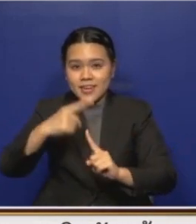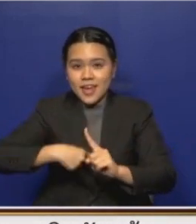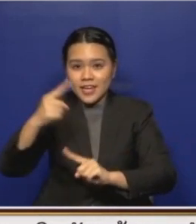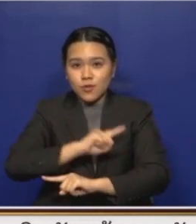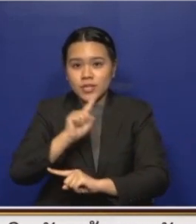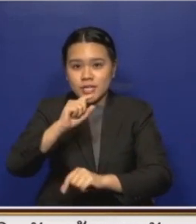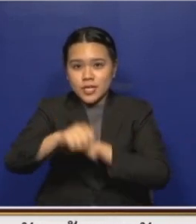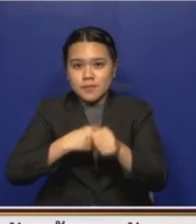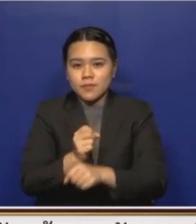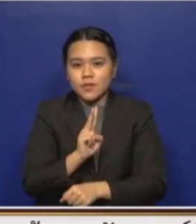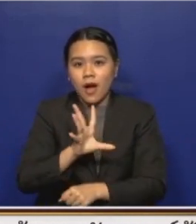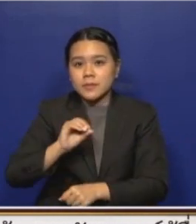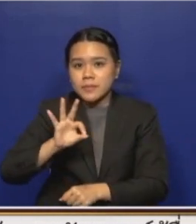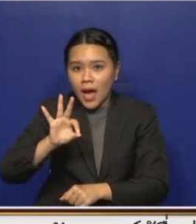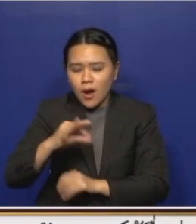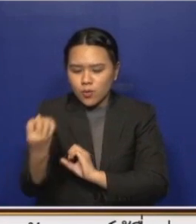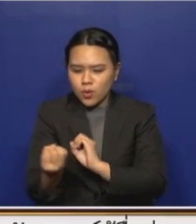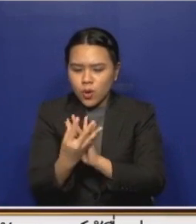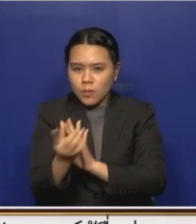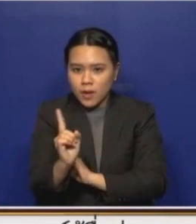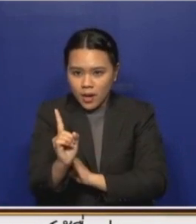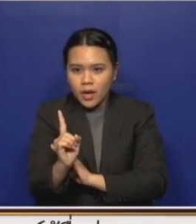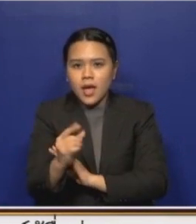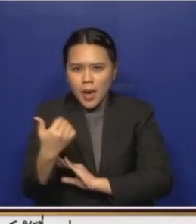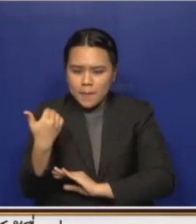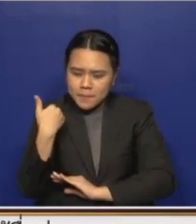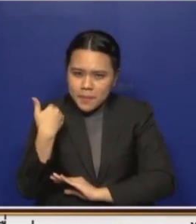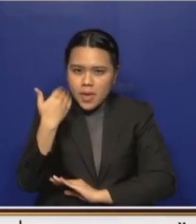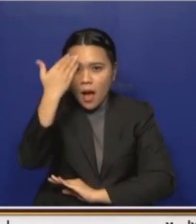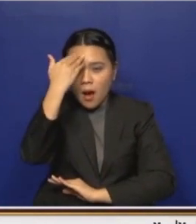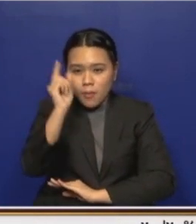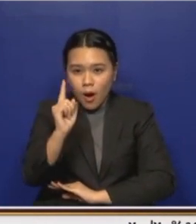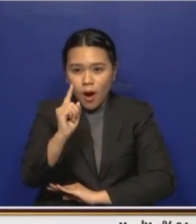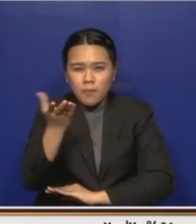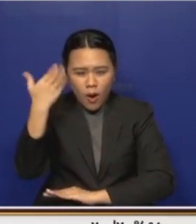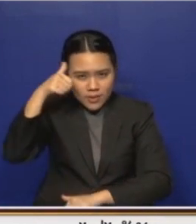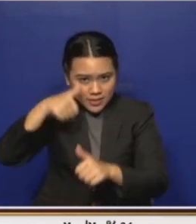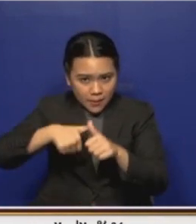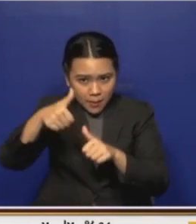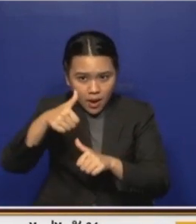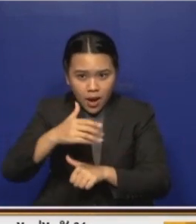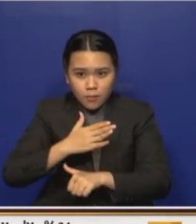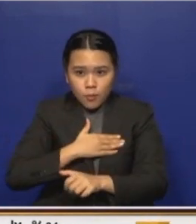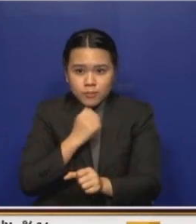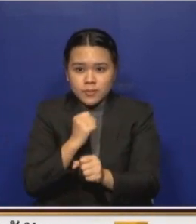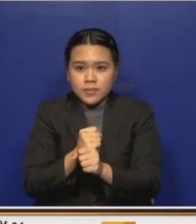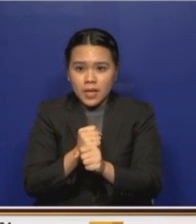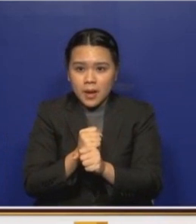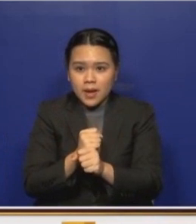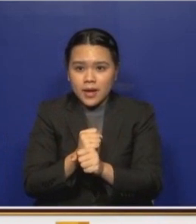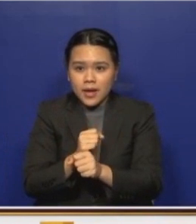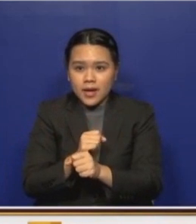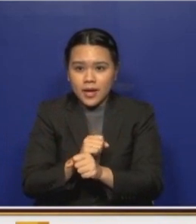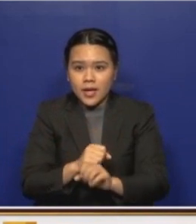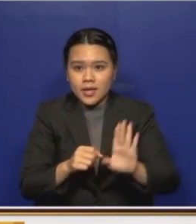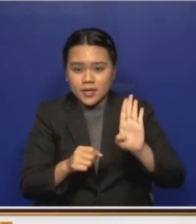เอามือมาทำอย่างเงี้ยประเทศไทยอยู่ตรงกลางเนี่ยนะฮะเวียดนามลาวเขมรพม่าเอาผมพูดภาษาง่ายๆให้ชาวบ้านเข้า